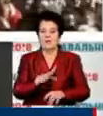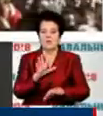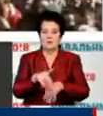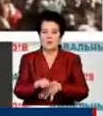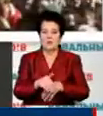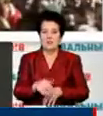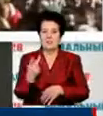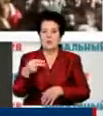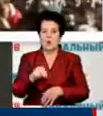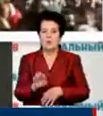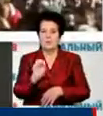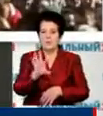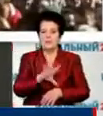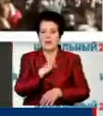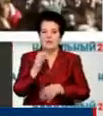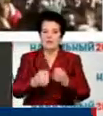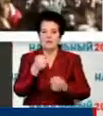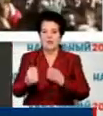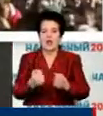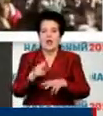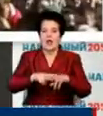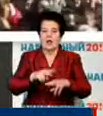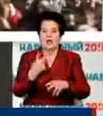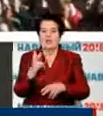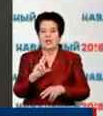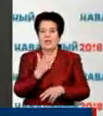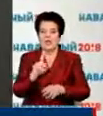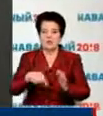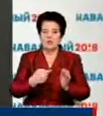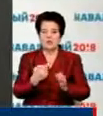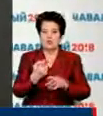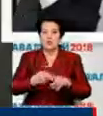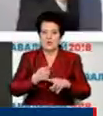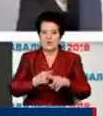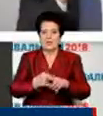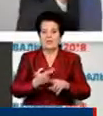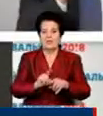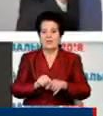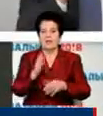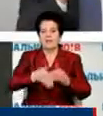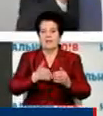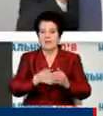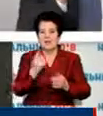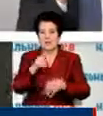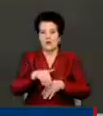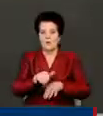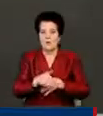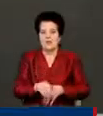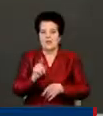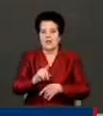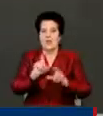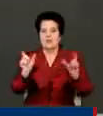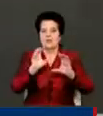proteste, iar în 2014 a fost condamnat la 3 ani și jumătate cu suspendare pentru evaziune fiscală. La finalul unui proces denunțat de